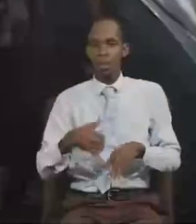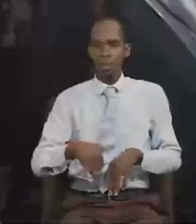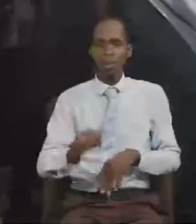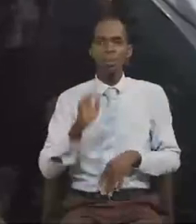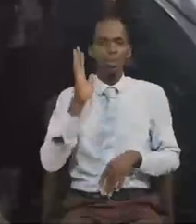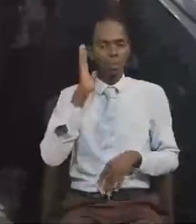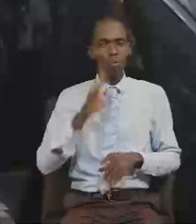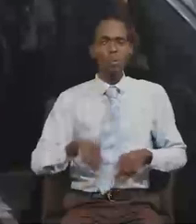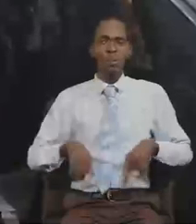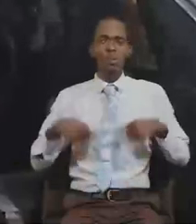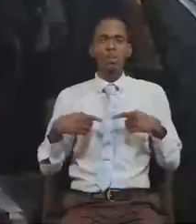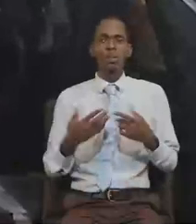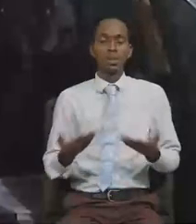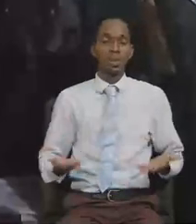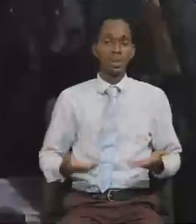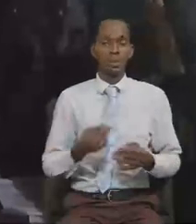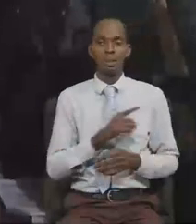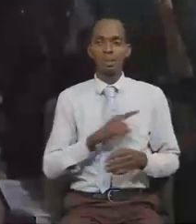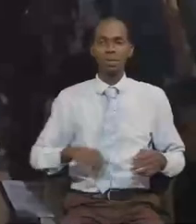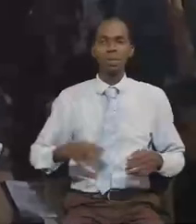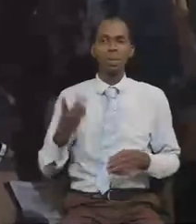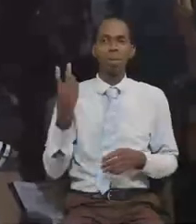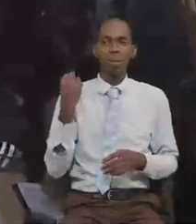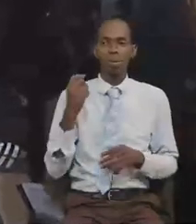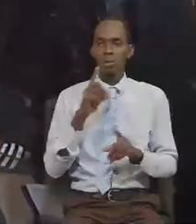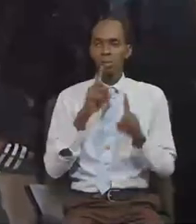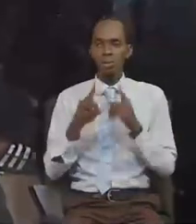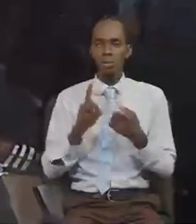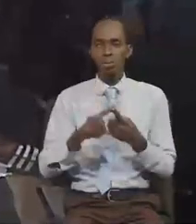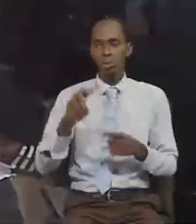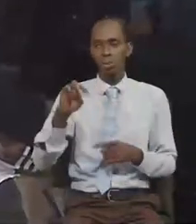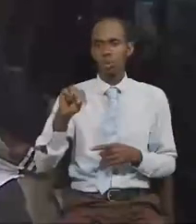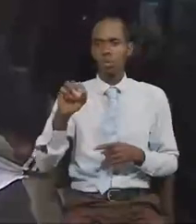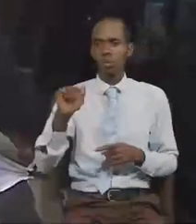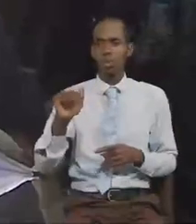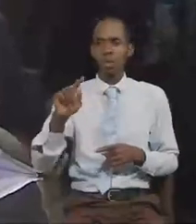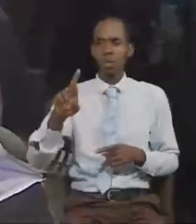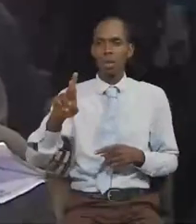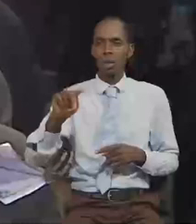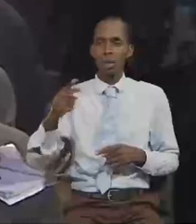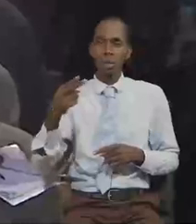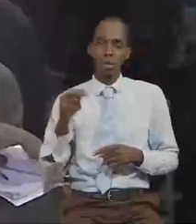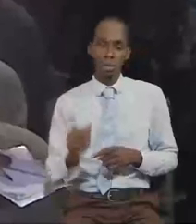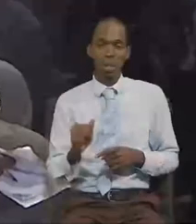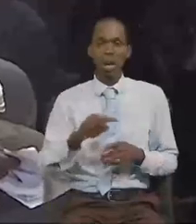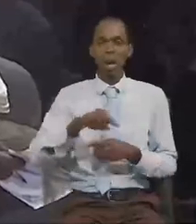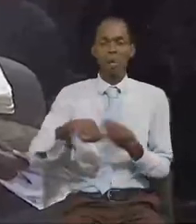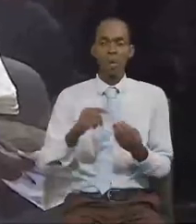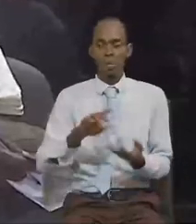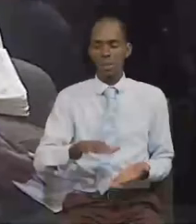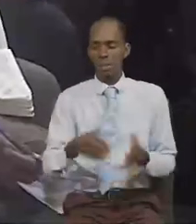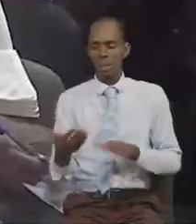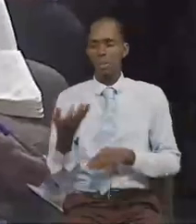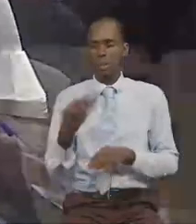Dieu parlait à Marthe au sujet de la mort de Lazare. Et il lui disait, comme